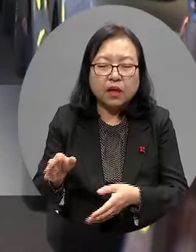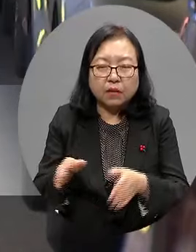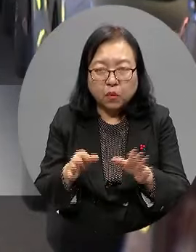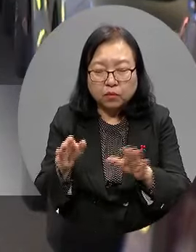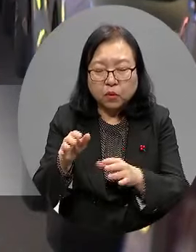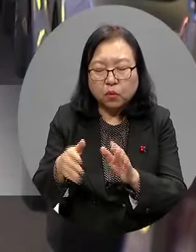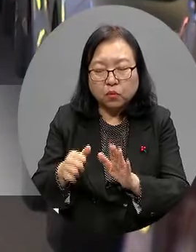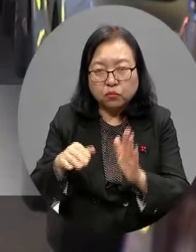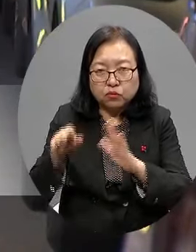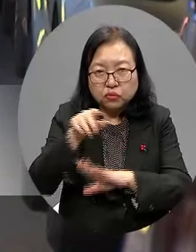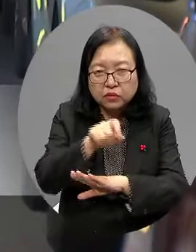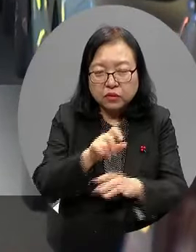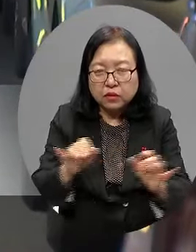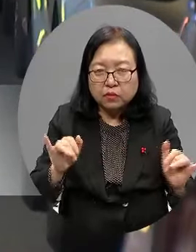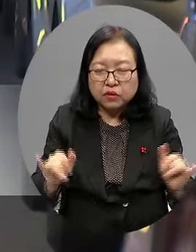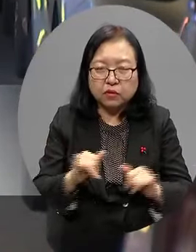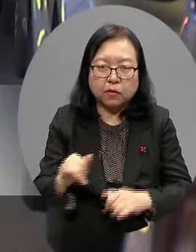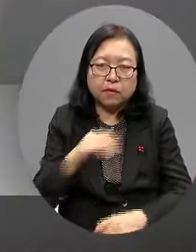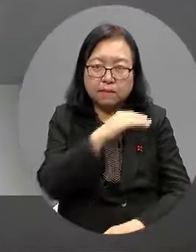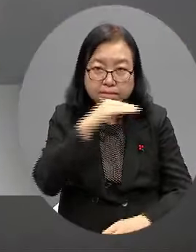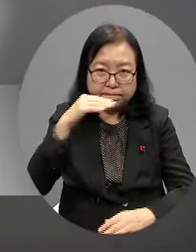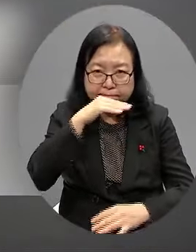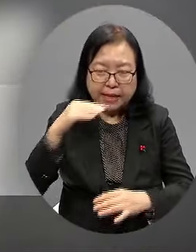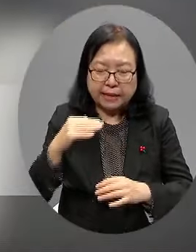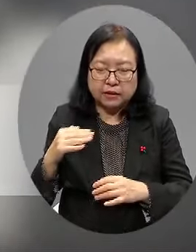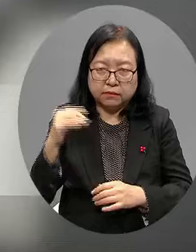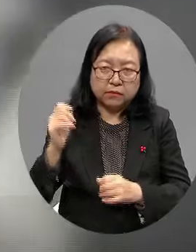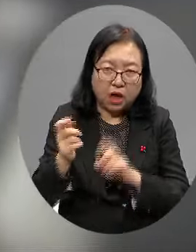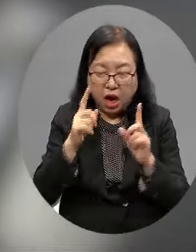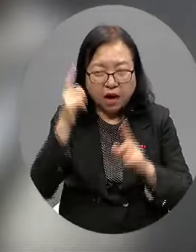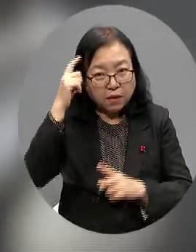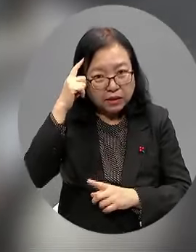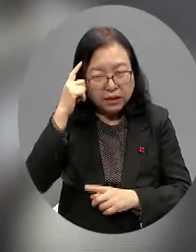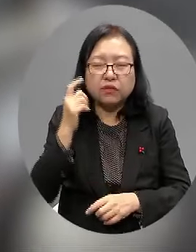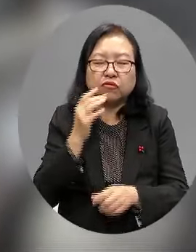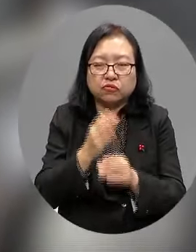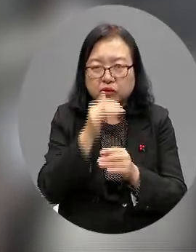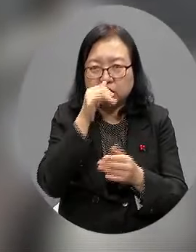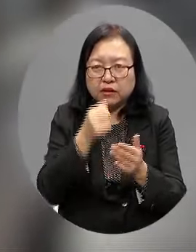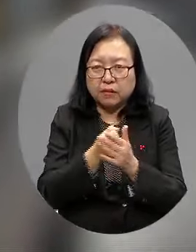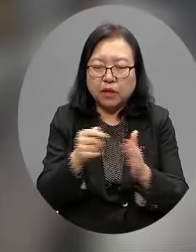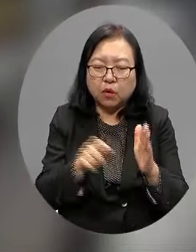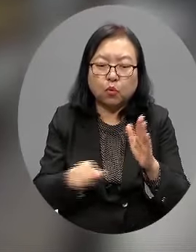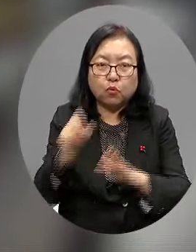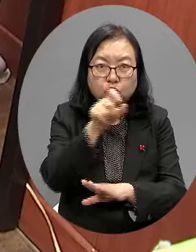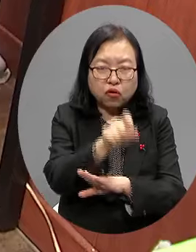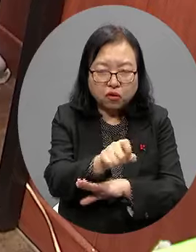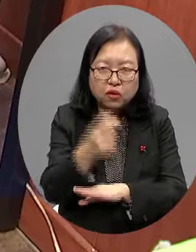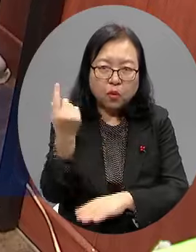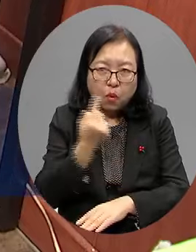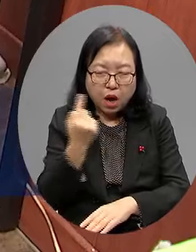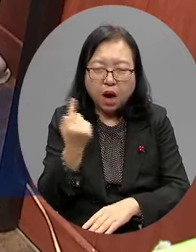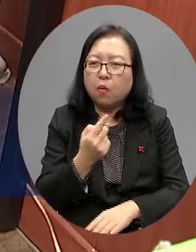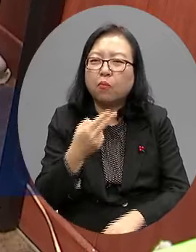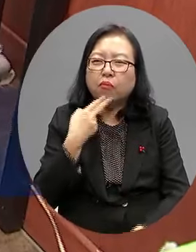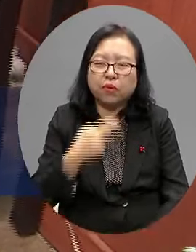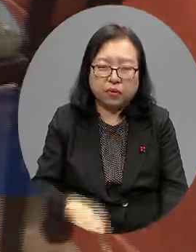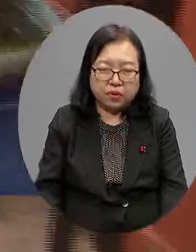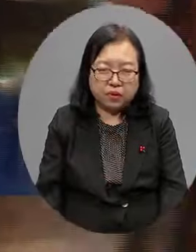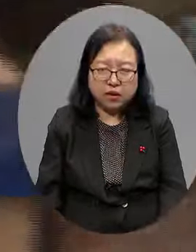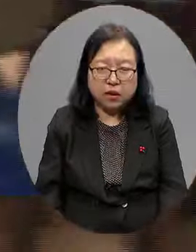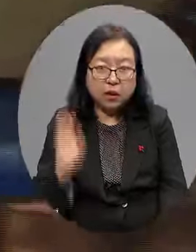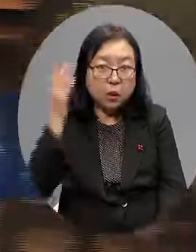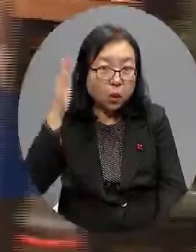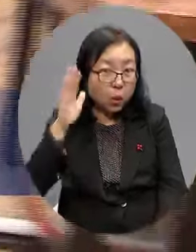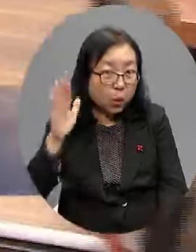확립을 강조하고 있는 탓에 공무원들의 발길도 많이 끊겼습니다. 당연히 뭐 이런 시국에 누가 회식하면서 술